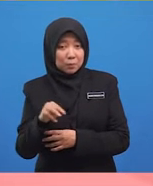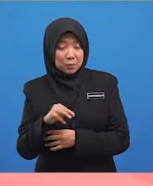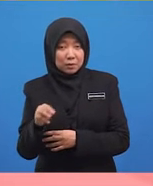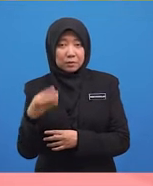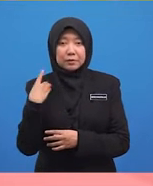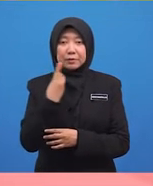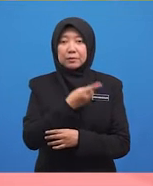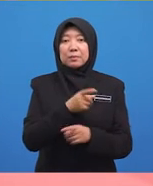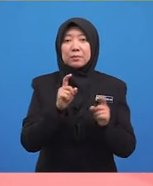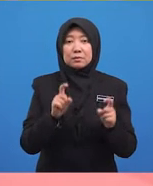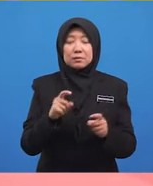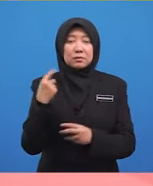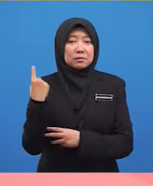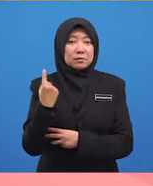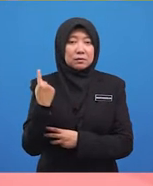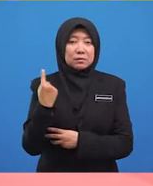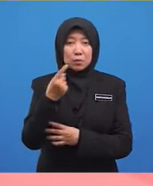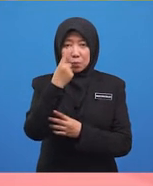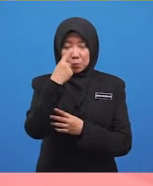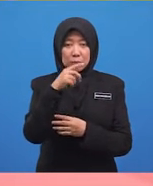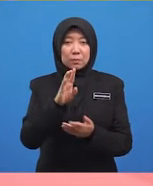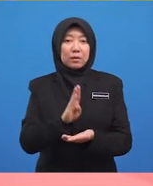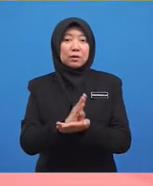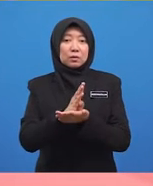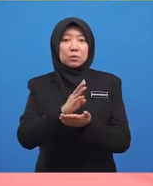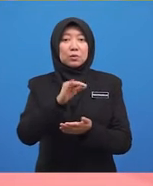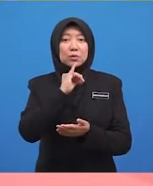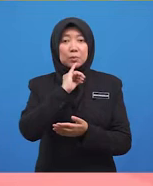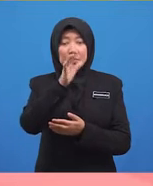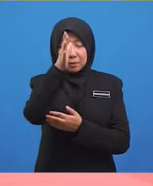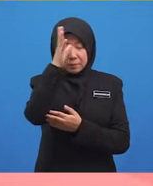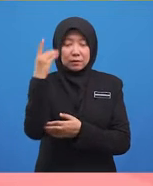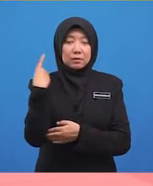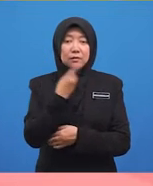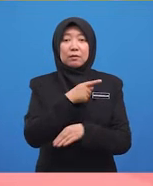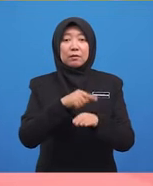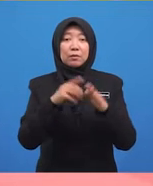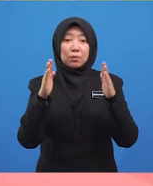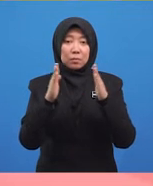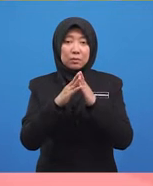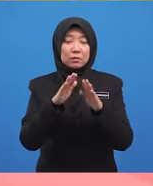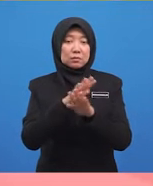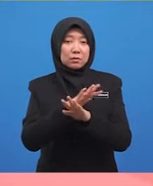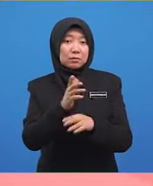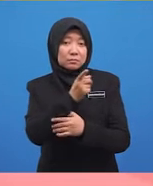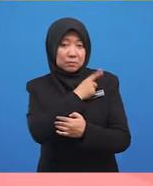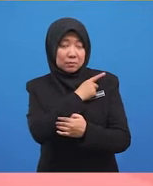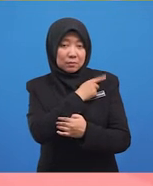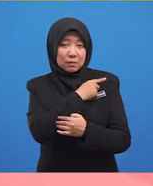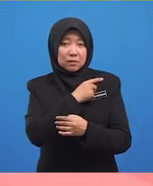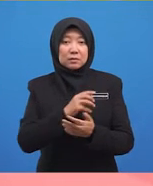murid-murid. Kita mestilah sentiasa membantu ibu bapa kita di rumah. Jangan berat tulang